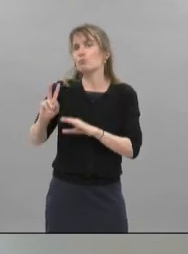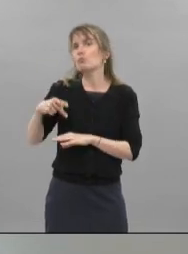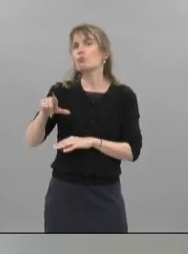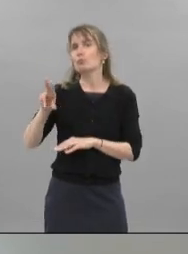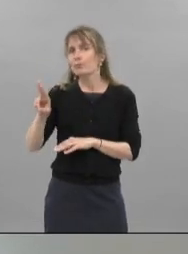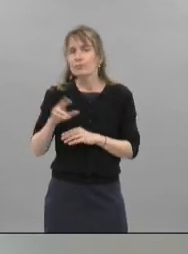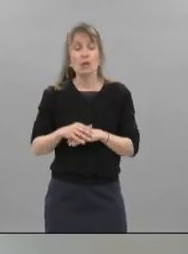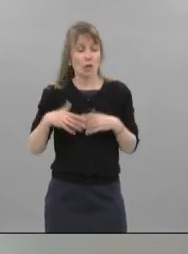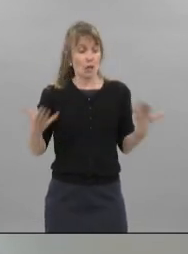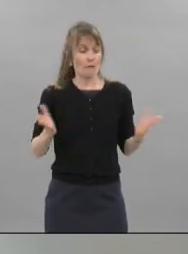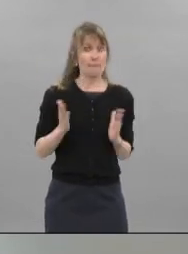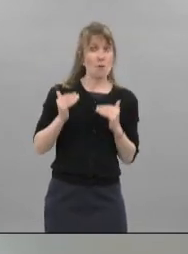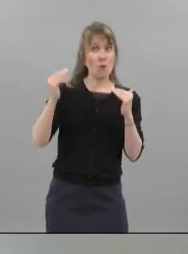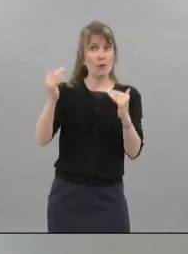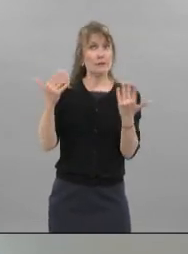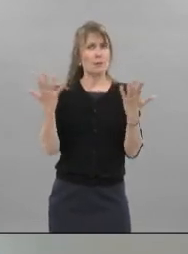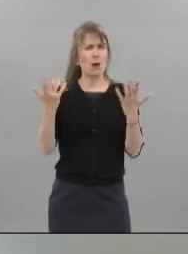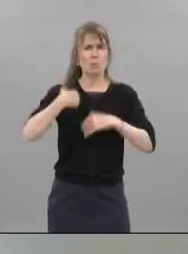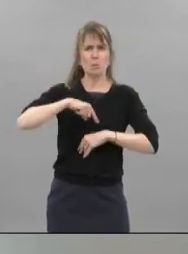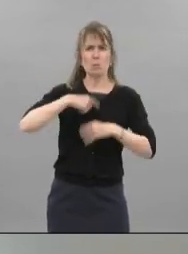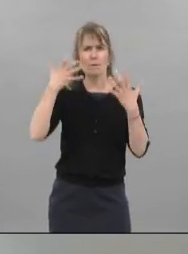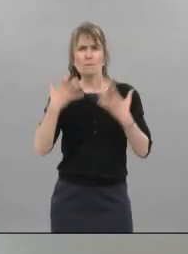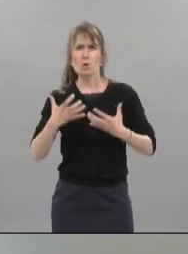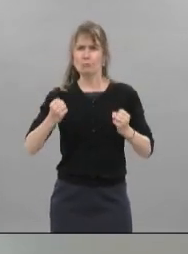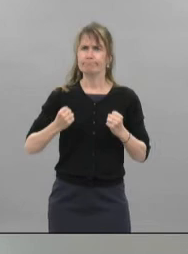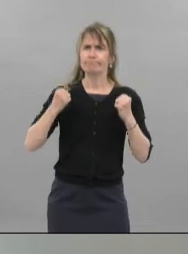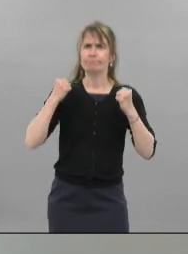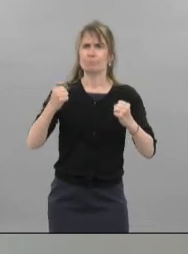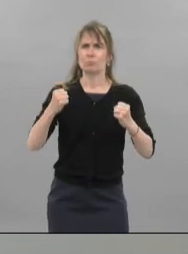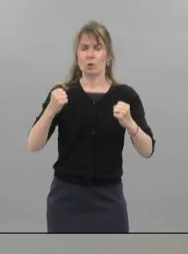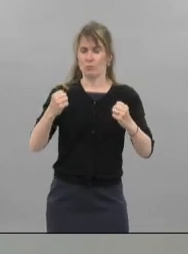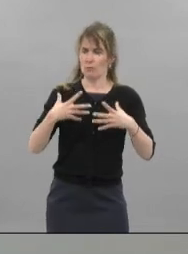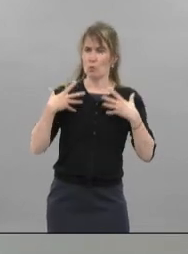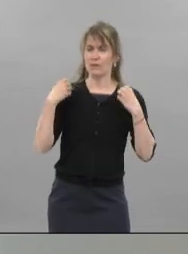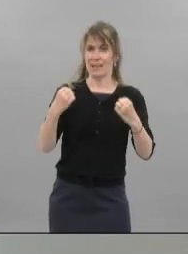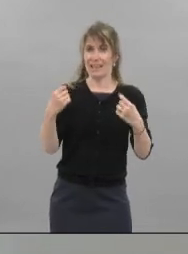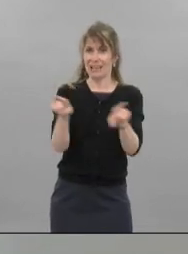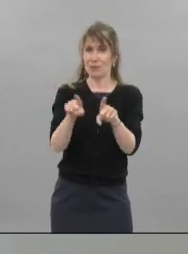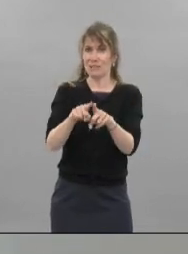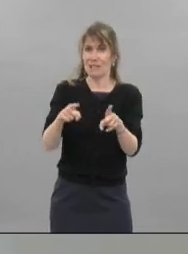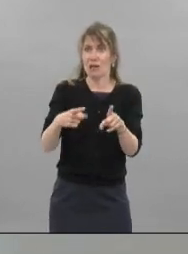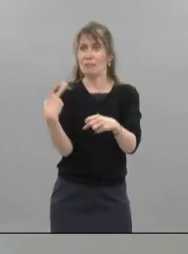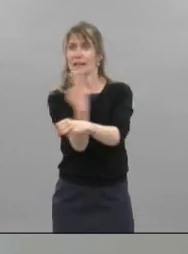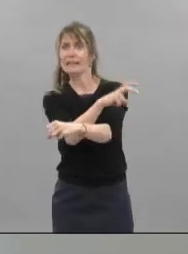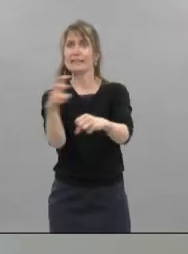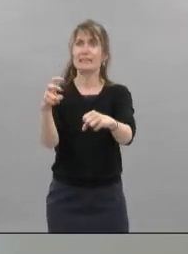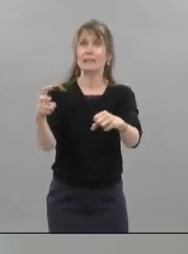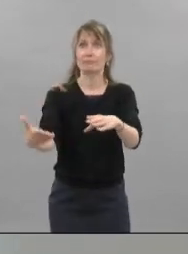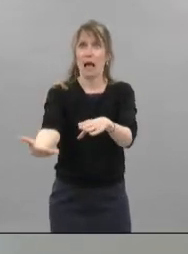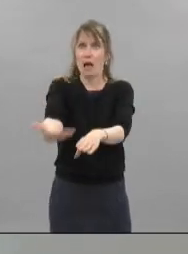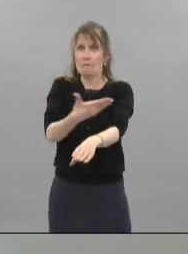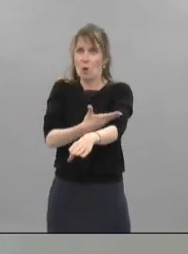de s'engager dans une démarche volontariste, correctrice et d'anticipation du risque d'accidents industriels et